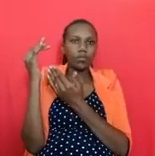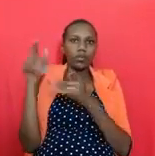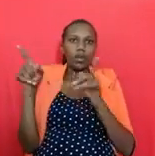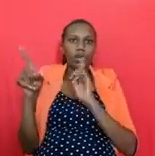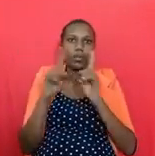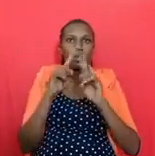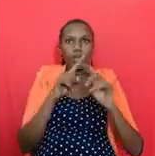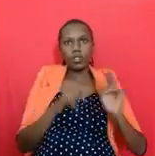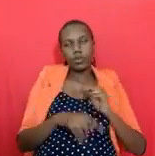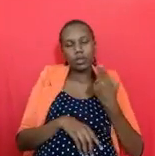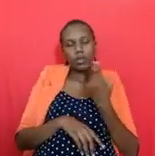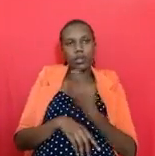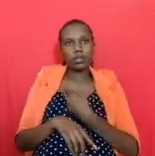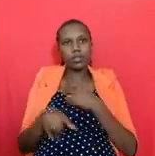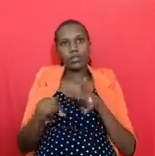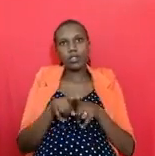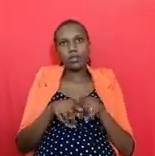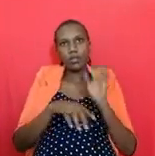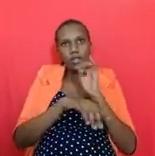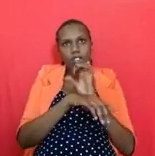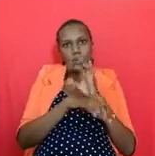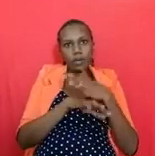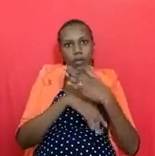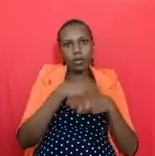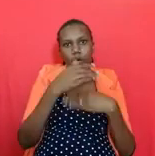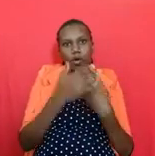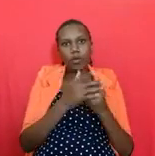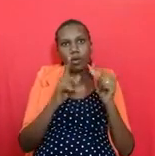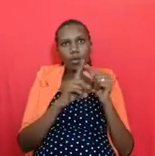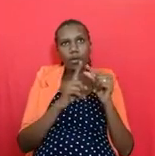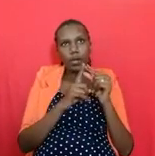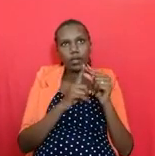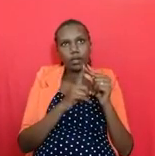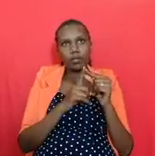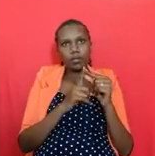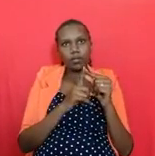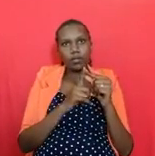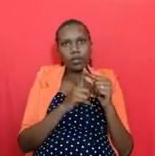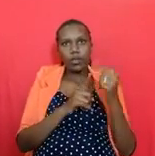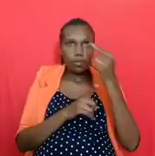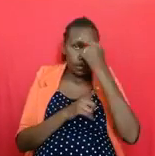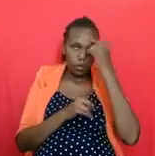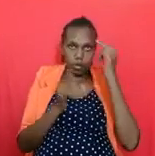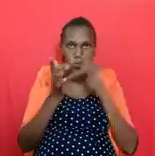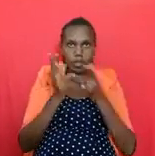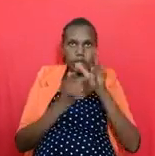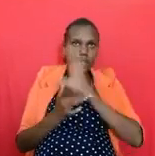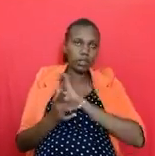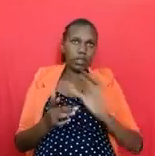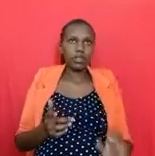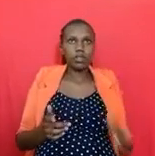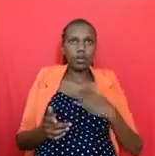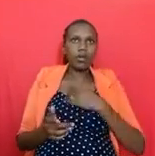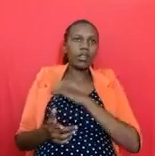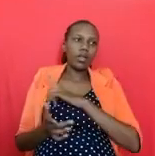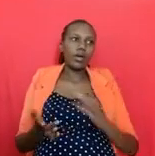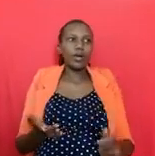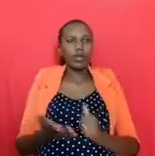warie na ithue no tutaurira maandiko maku ngai ni undu wa Jesu Kristo mwathani